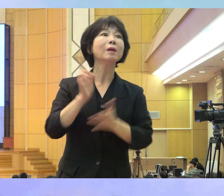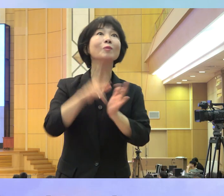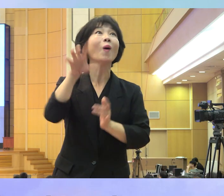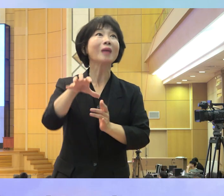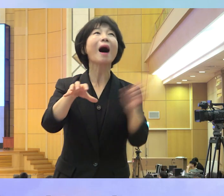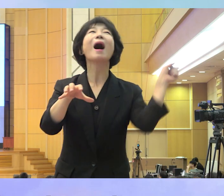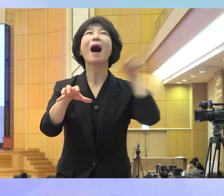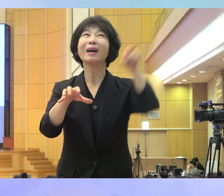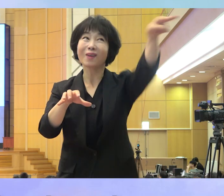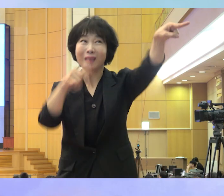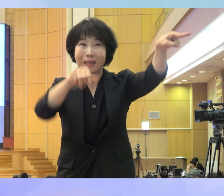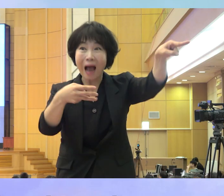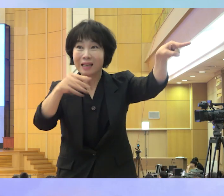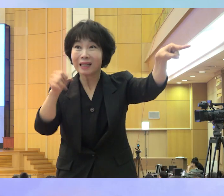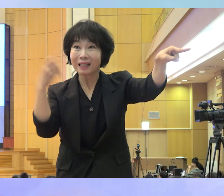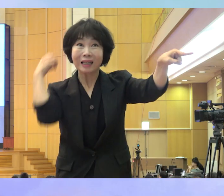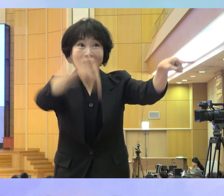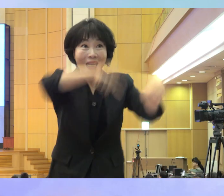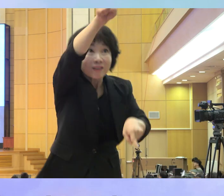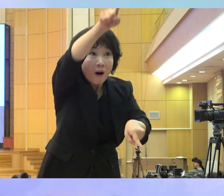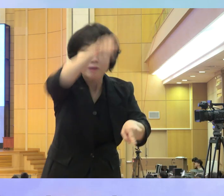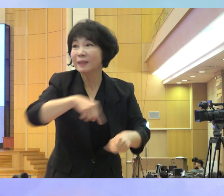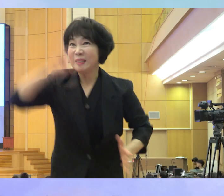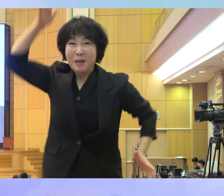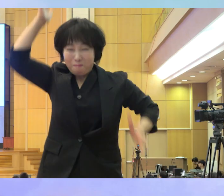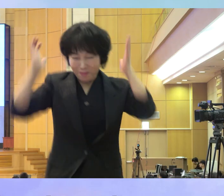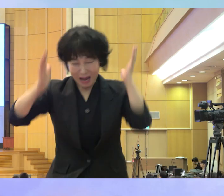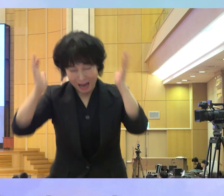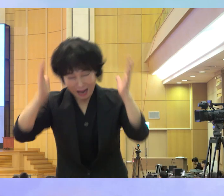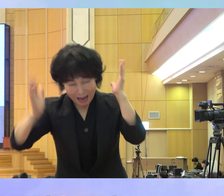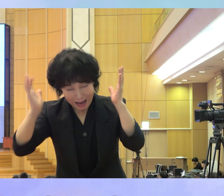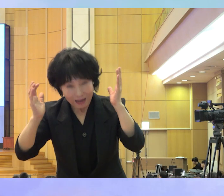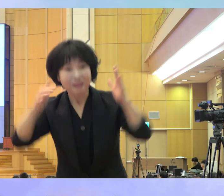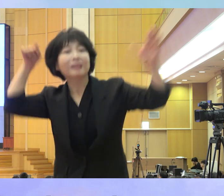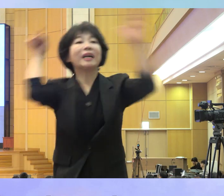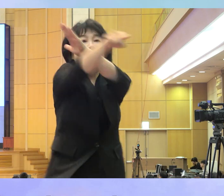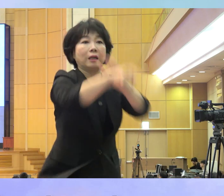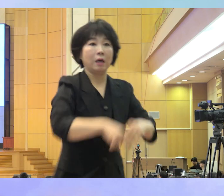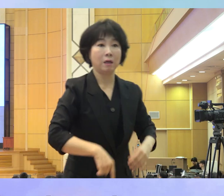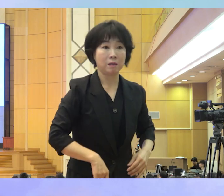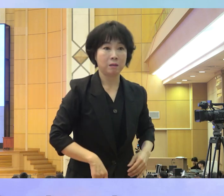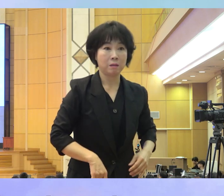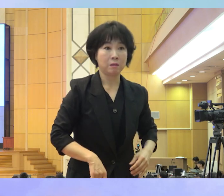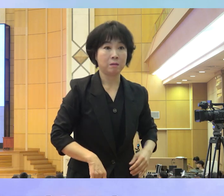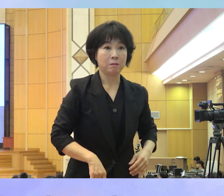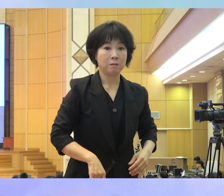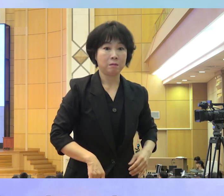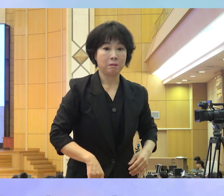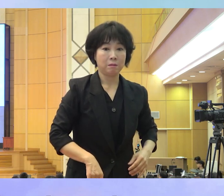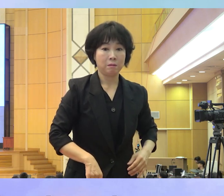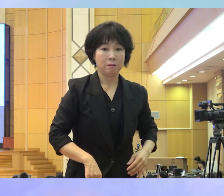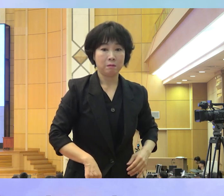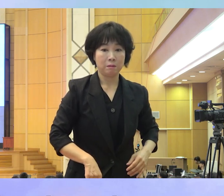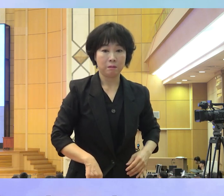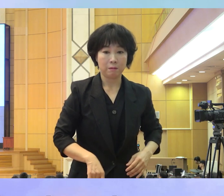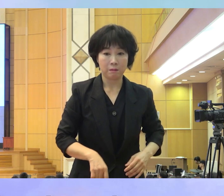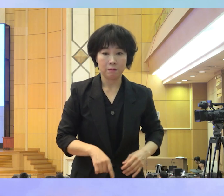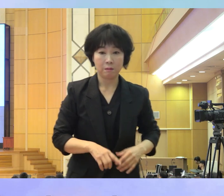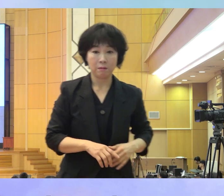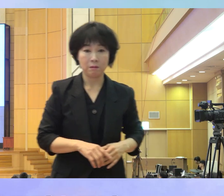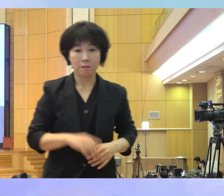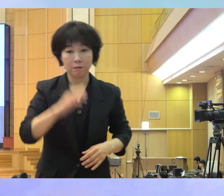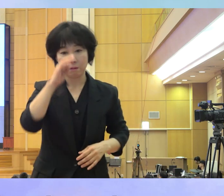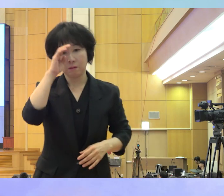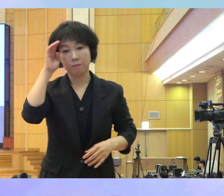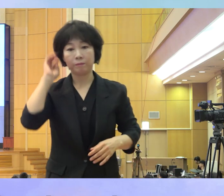했잖아. 그러니까 제자들이 가서 빨리 예수님이 살아났다고 말하고 너희보다 먼저 갈릴리로